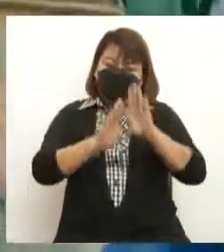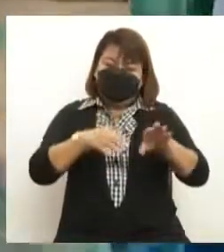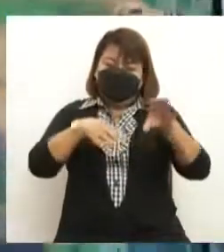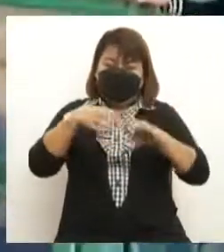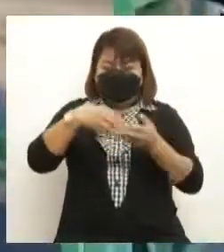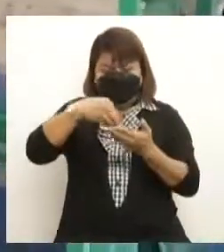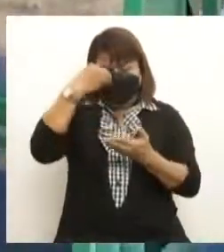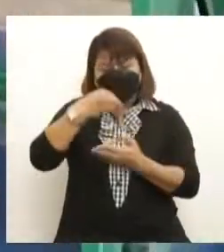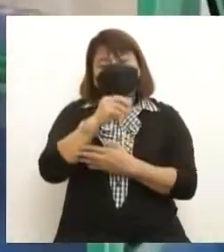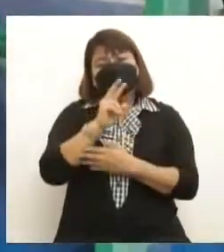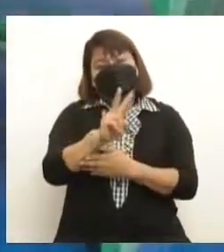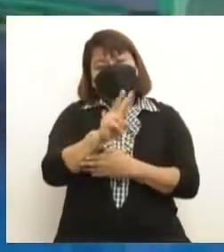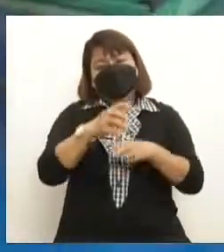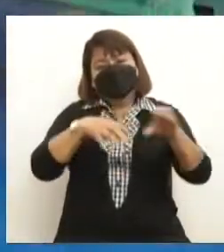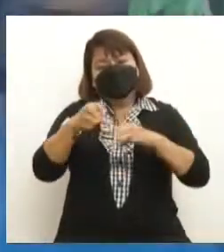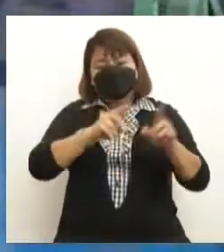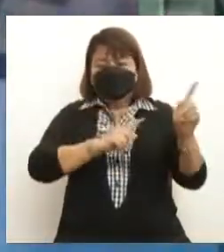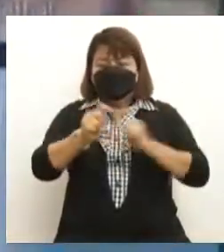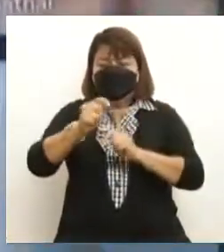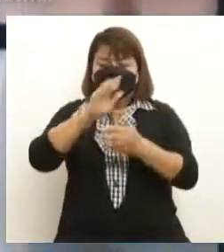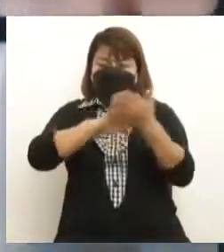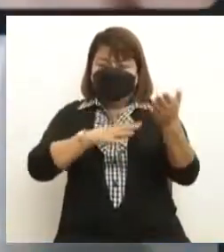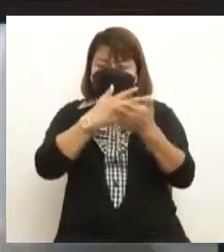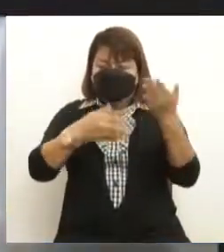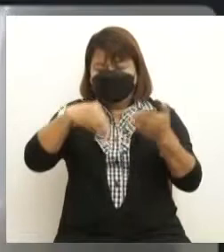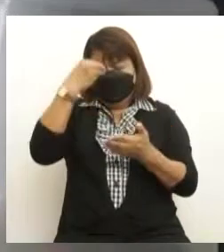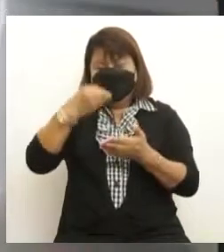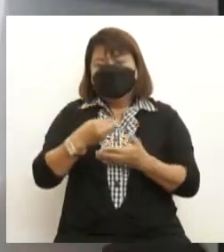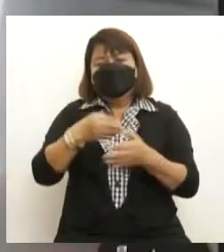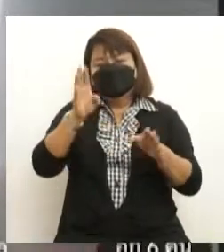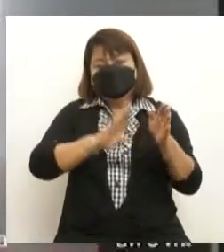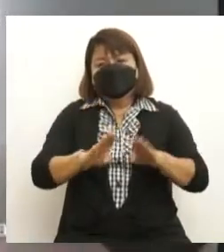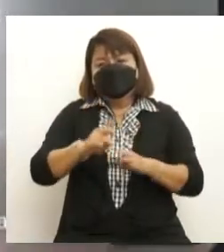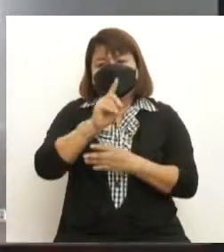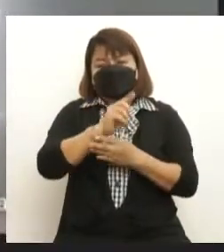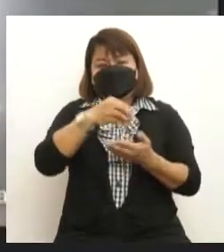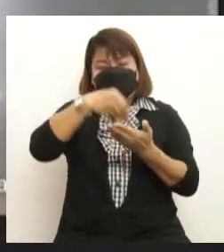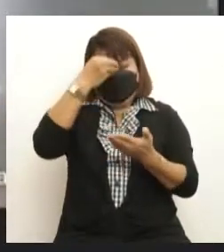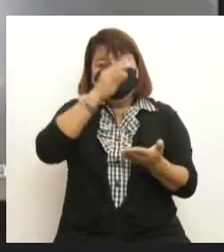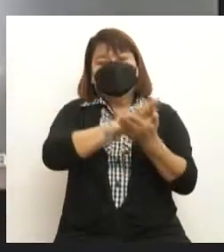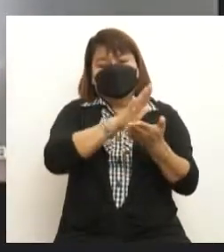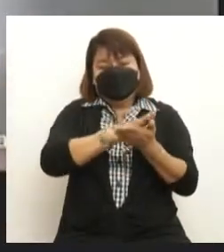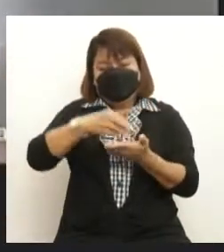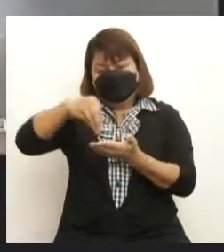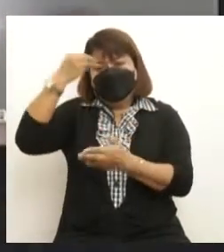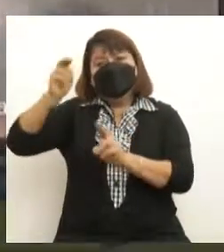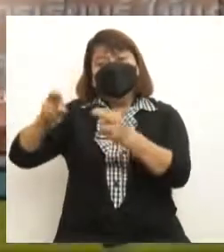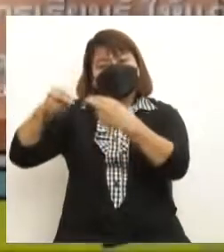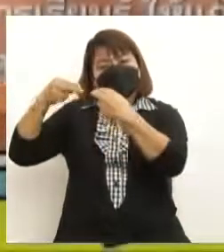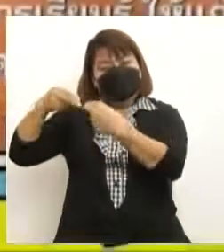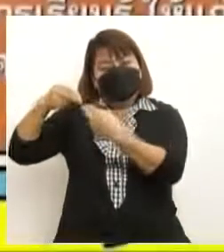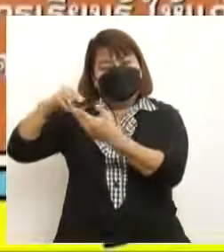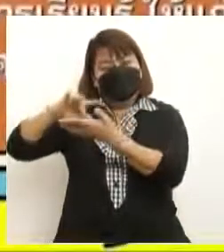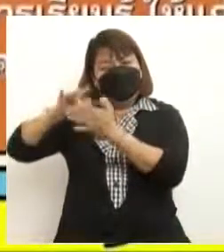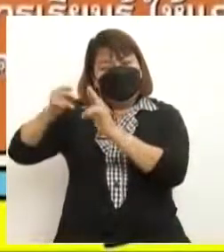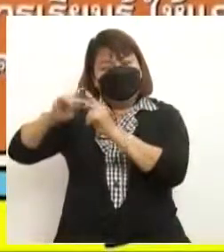สอนโดยจัดเตรียมตารางเรียนตารางสอนไว้2รูปแบบในรูปแบบเรียนที่โรงเรียนและในรูปแบบการเรียนการสอนทางไกลคือการเรีย